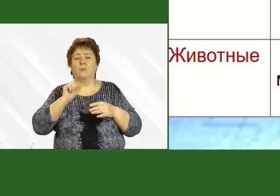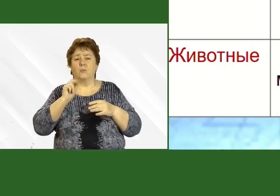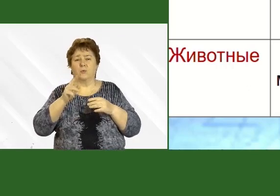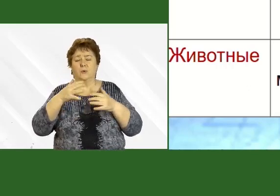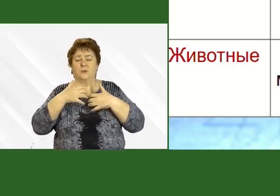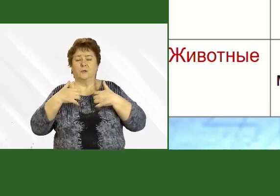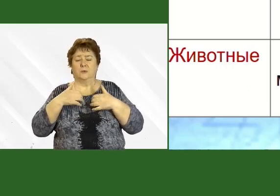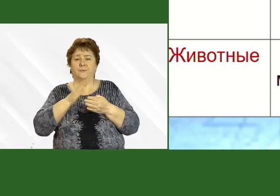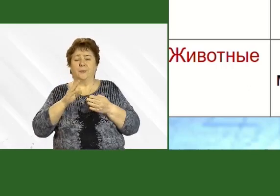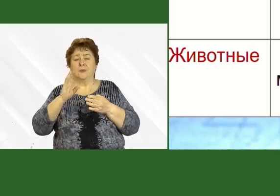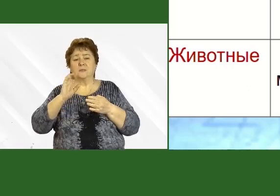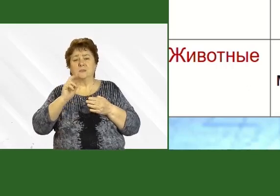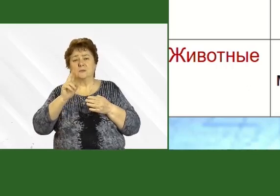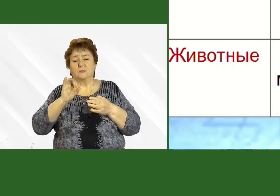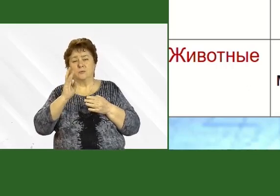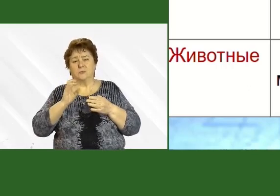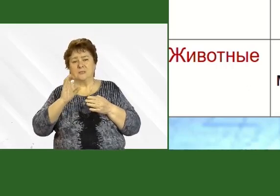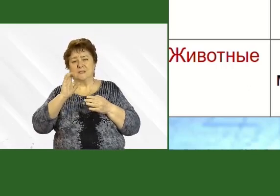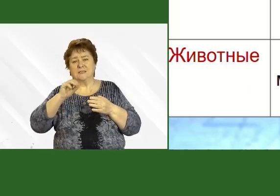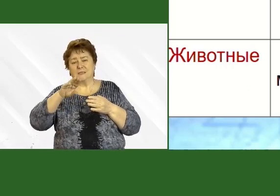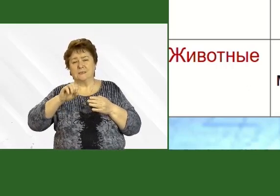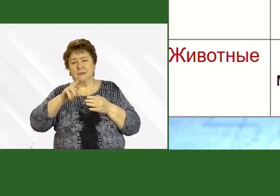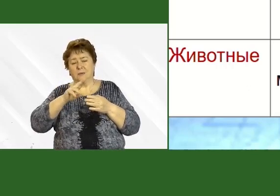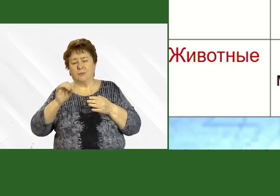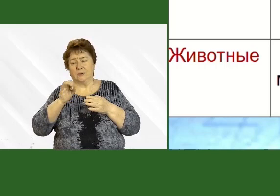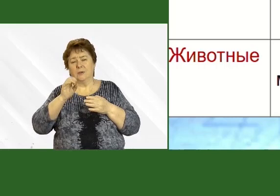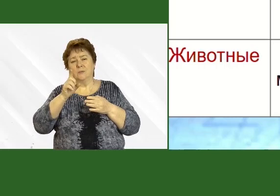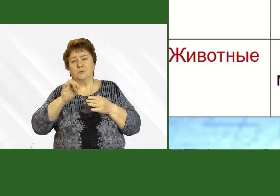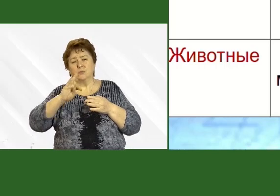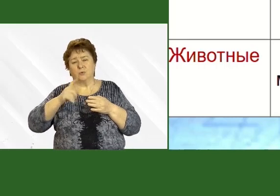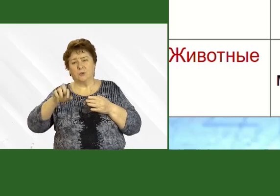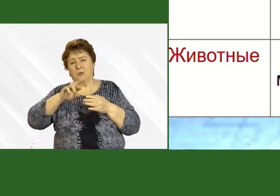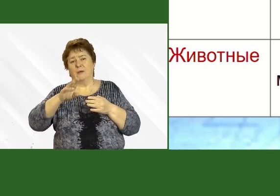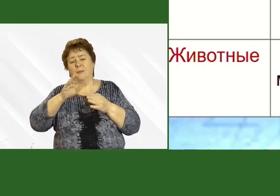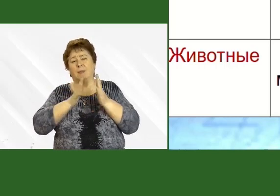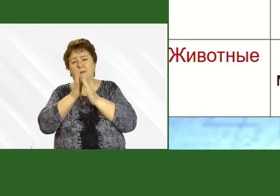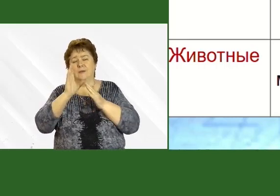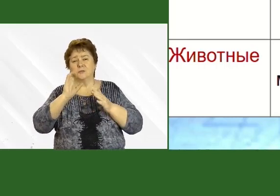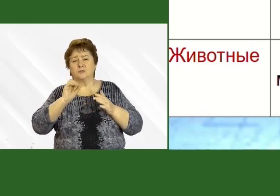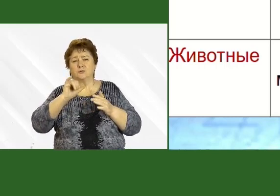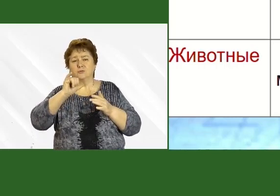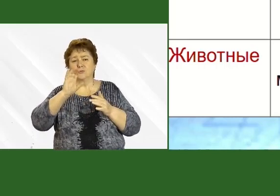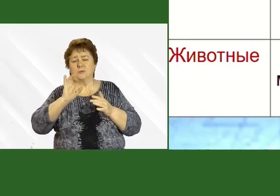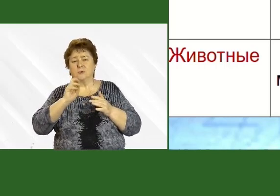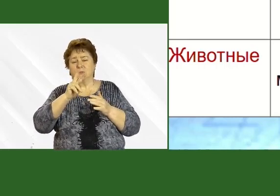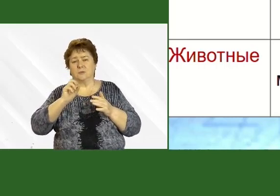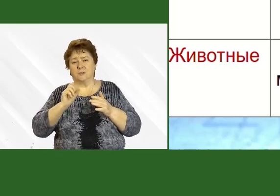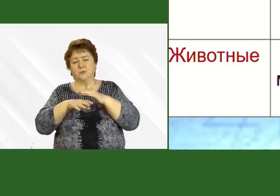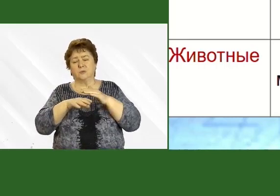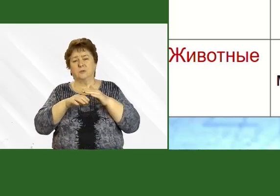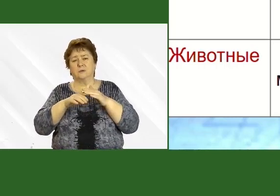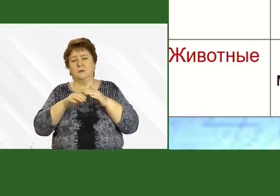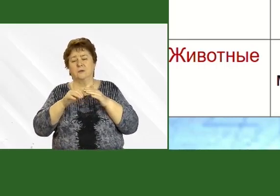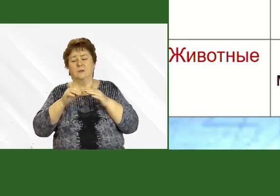животных скунс степи by зоне трава суслик пустыне